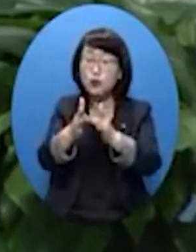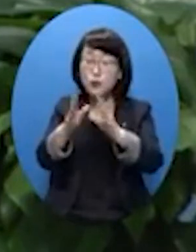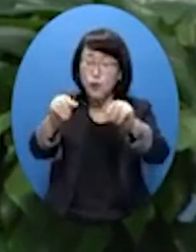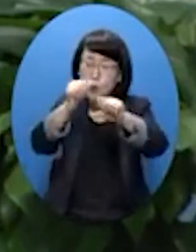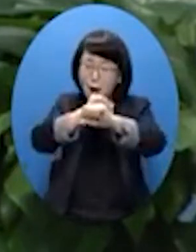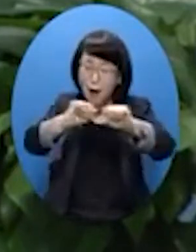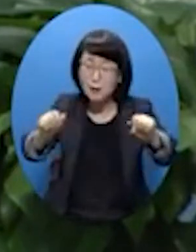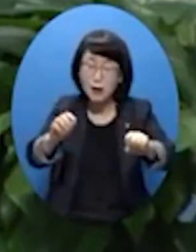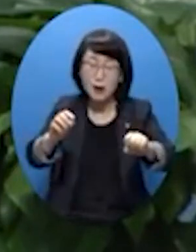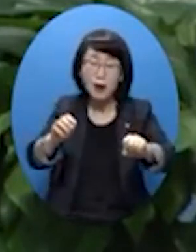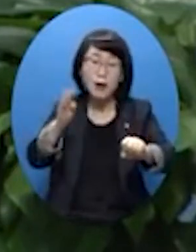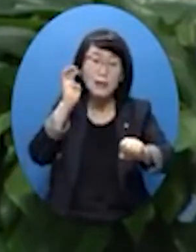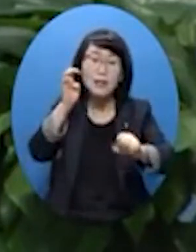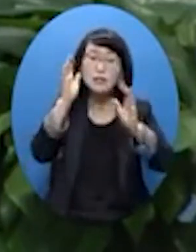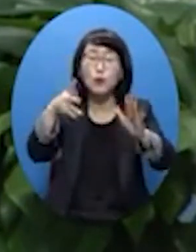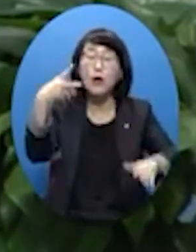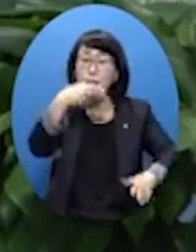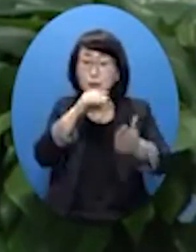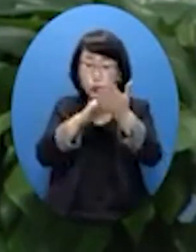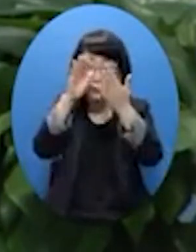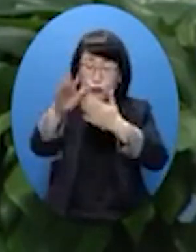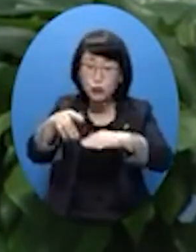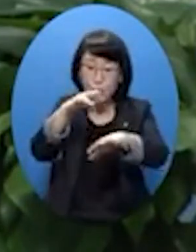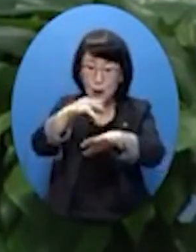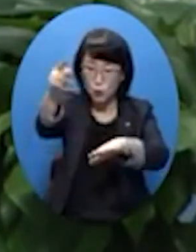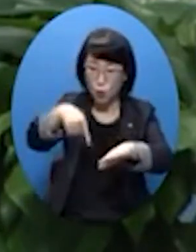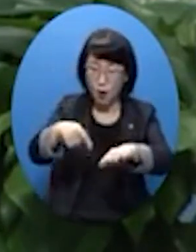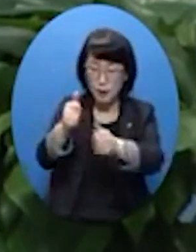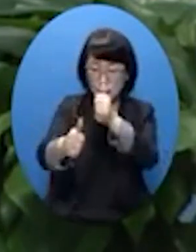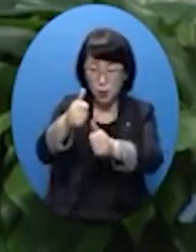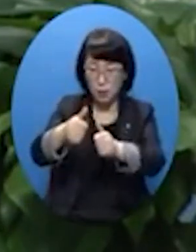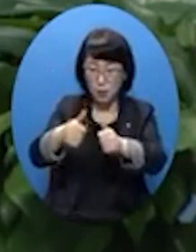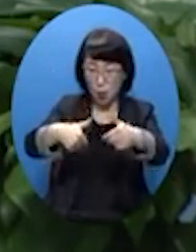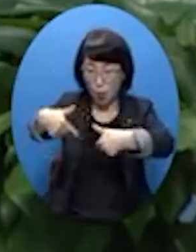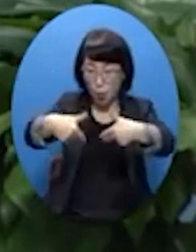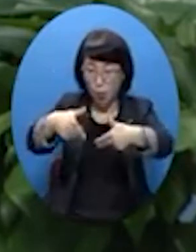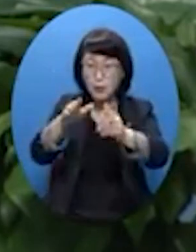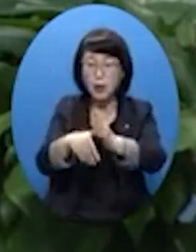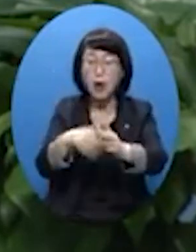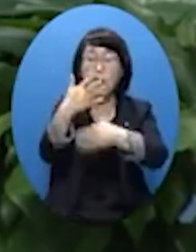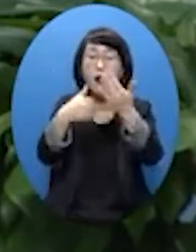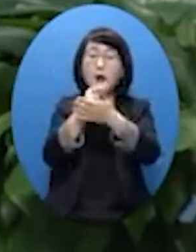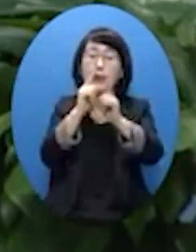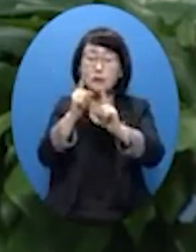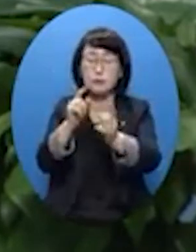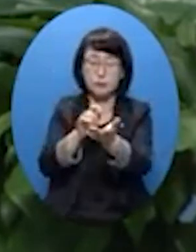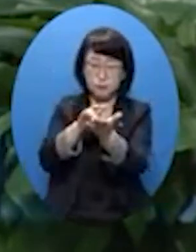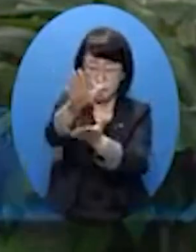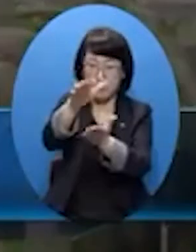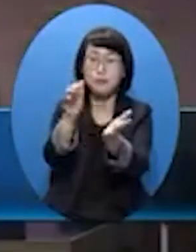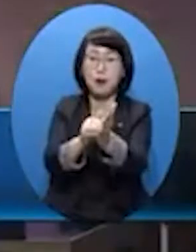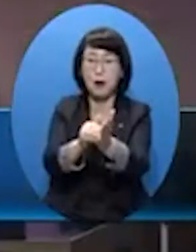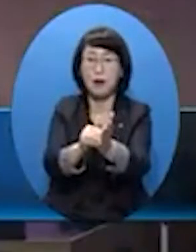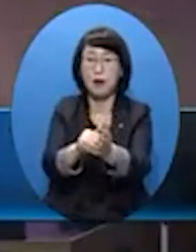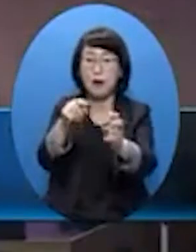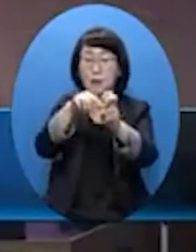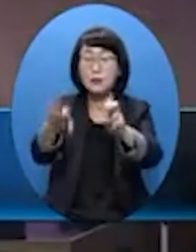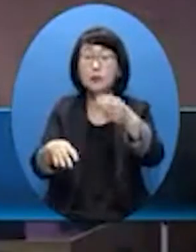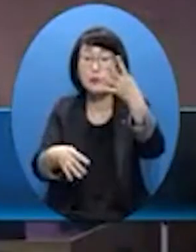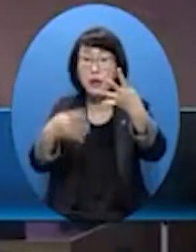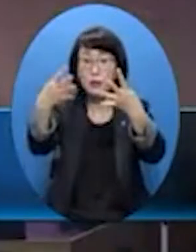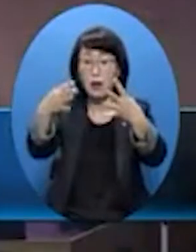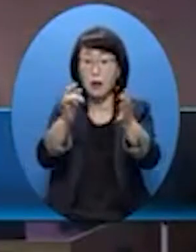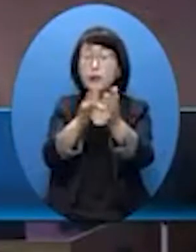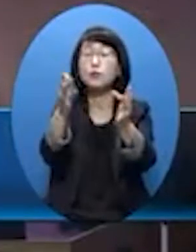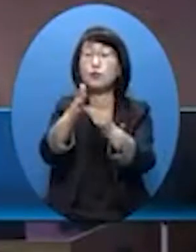금식하고 난 담 사탄에게 시험을 받을 때에 이 말씀으로 저를 우리 쳤습니다 마태복음 4장 4 드립니다 예수께서